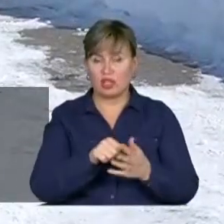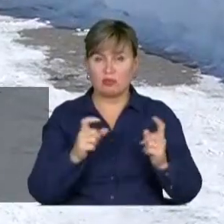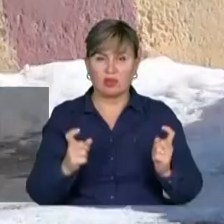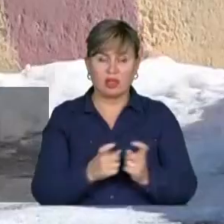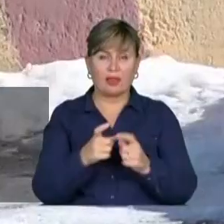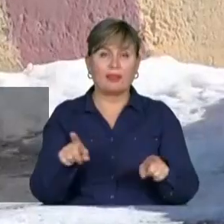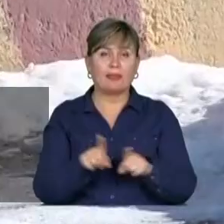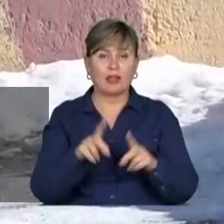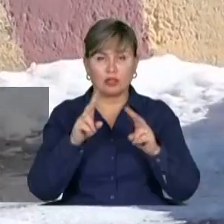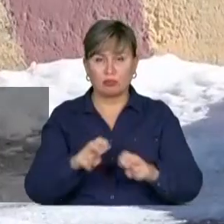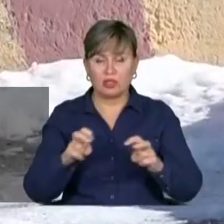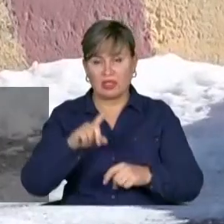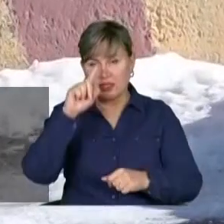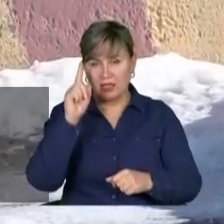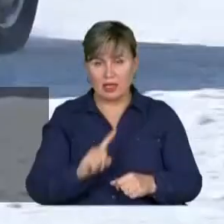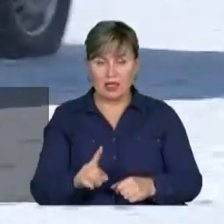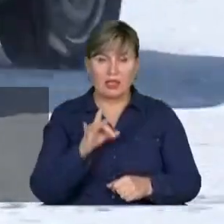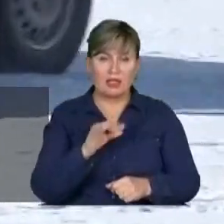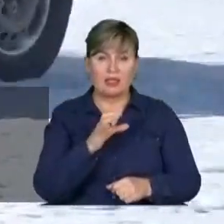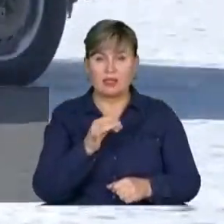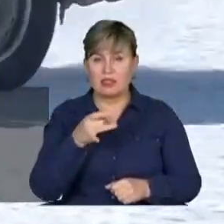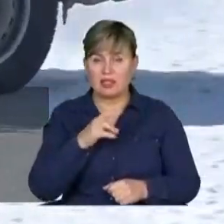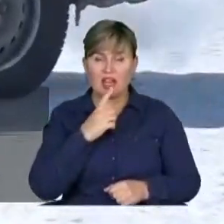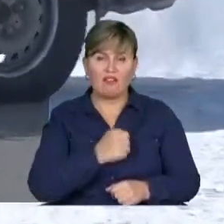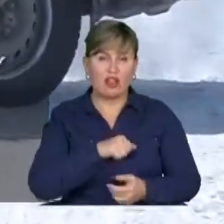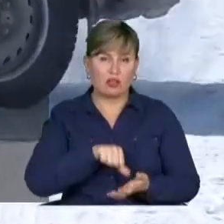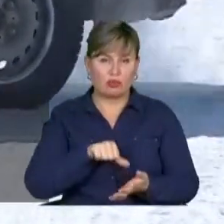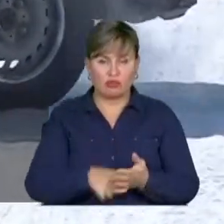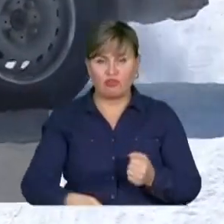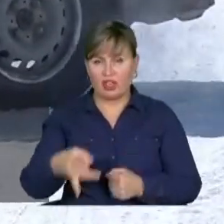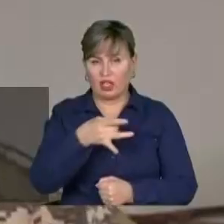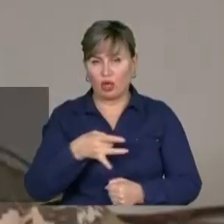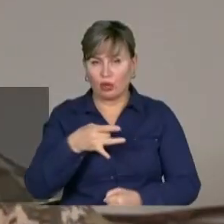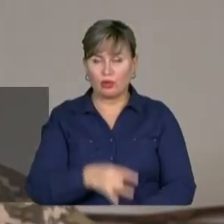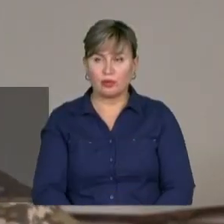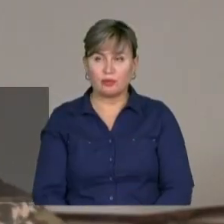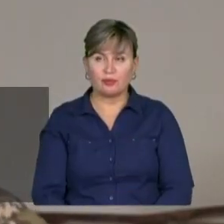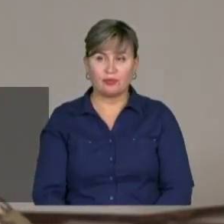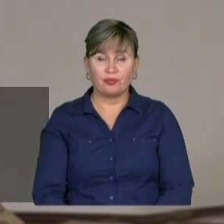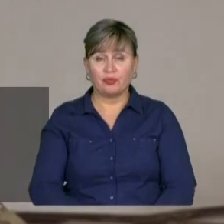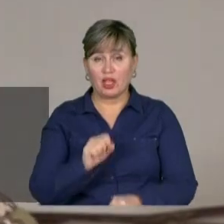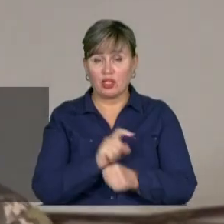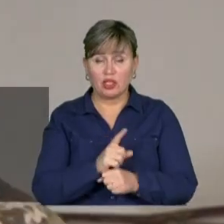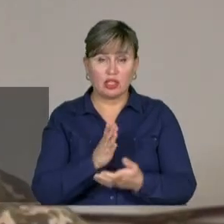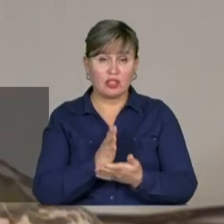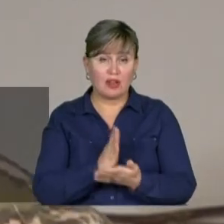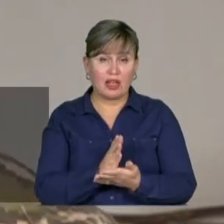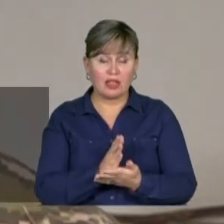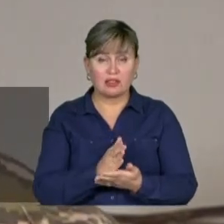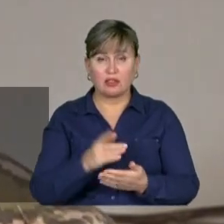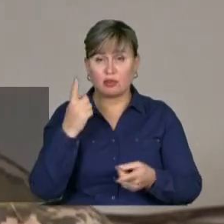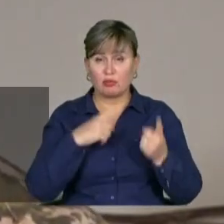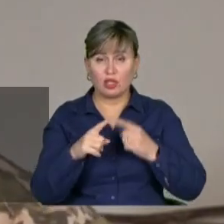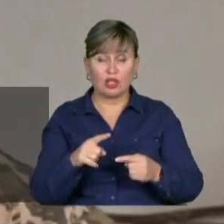а также мониторить израильское и сирийское военное присутствие в регионе. Задача инженерно-саперного взвода является именно